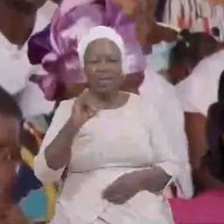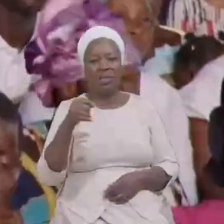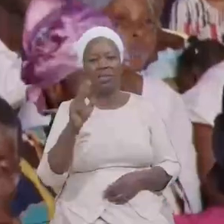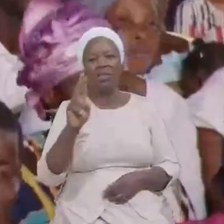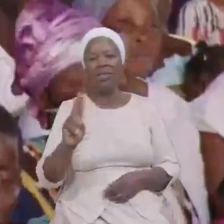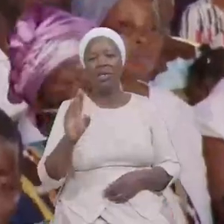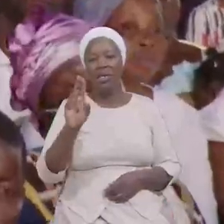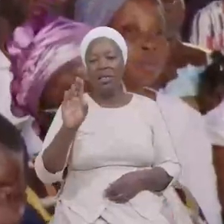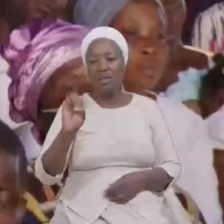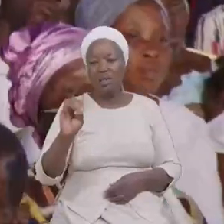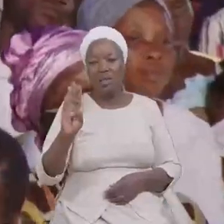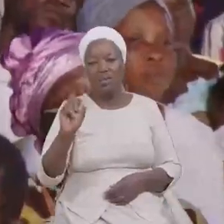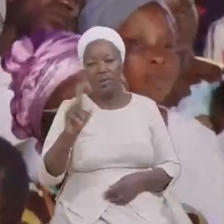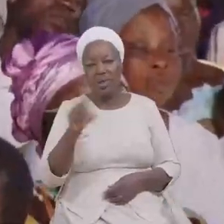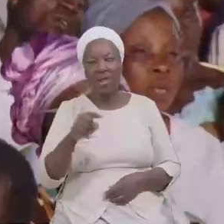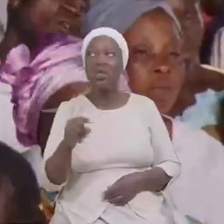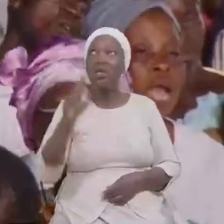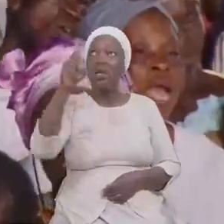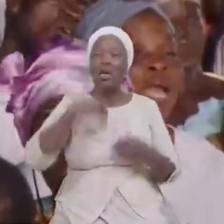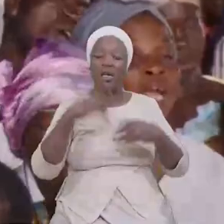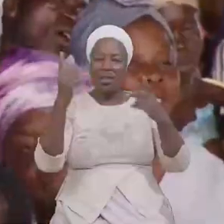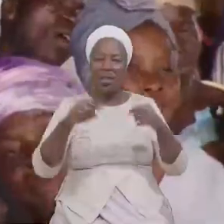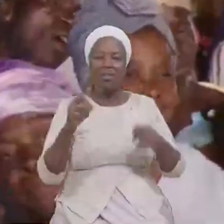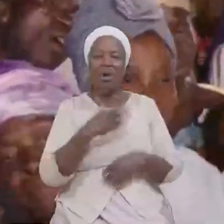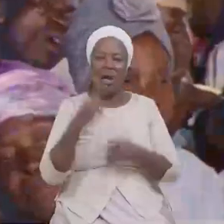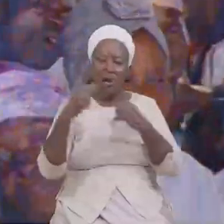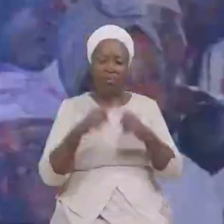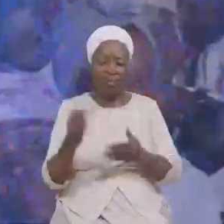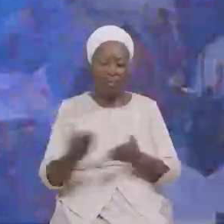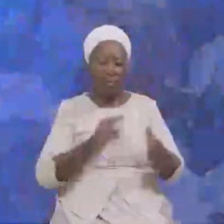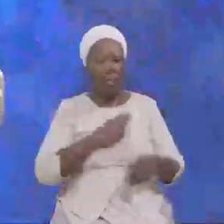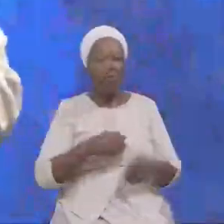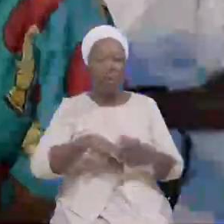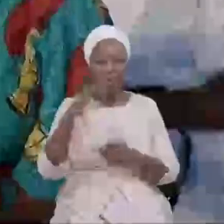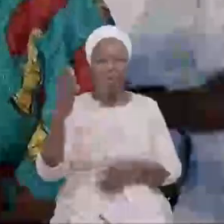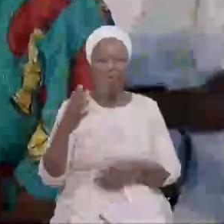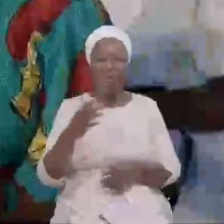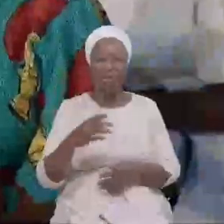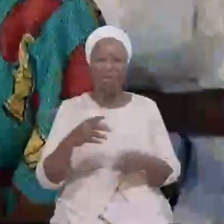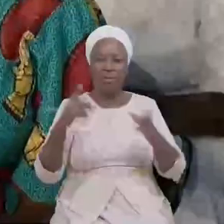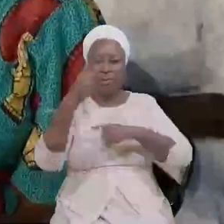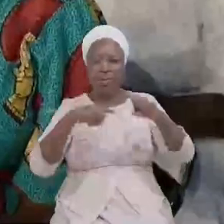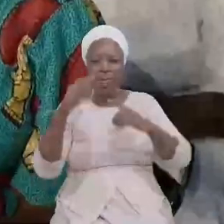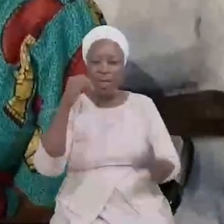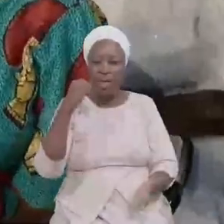Il est venu pour nous faire sortir. Je n'ai pas entendu ton amen.